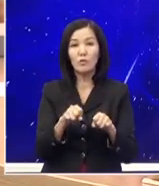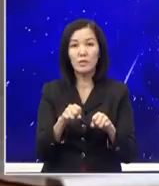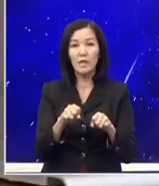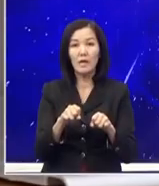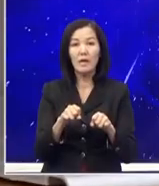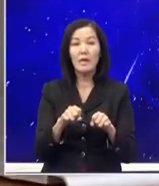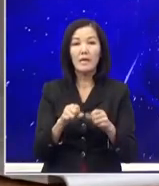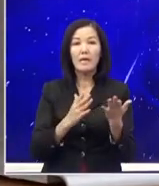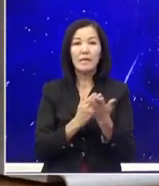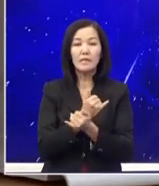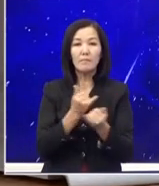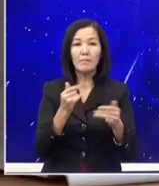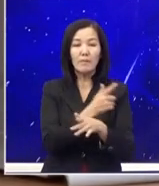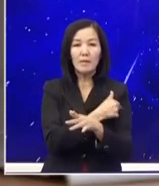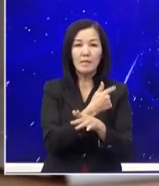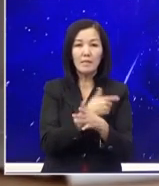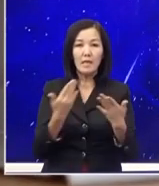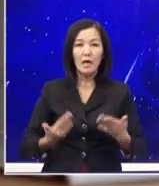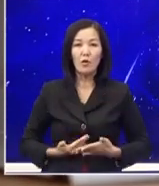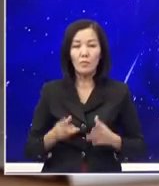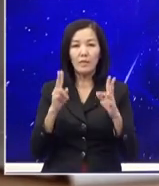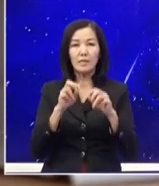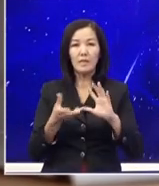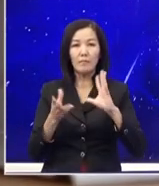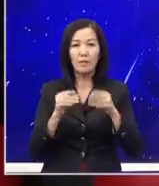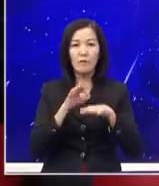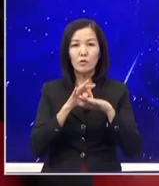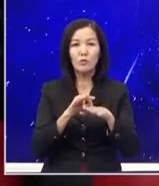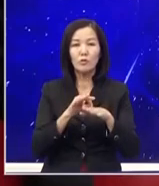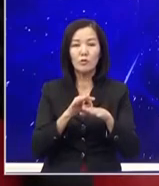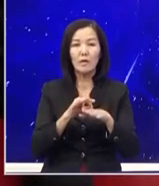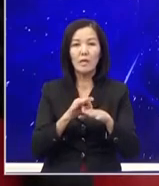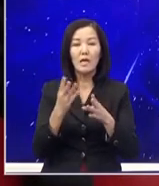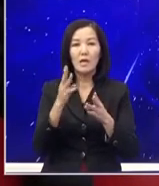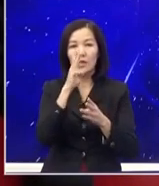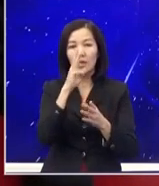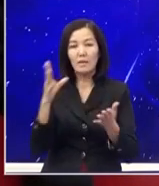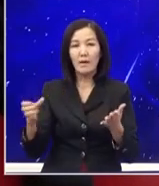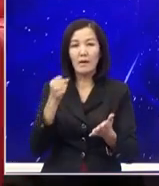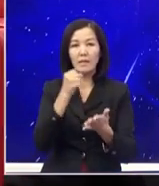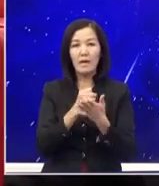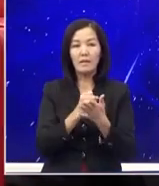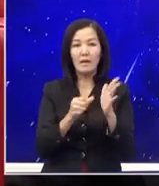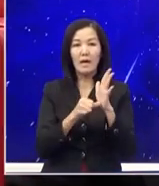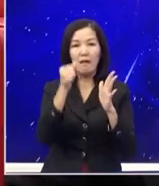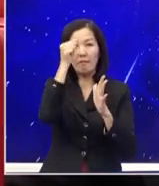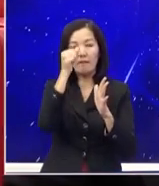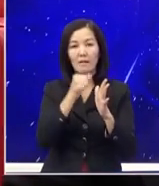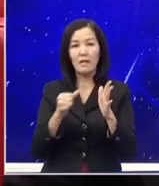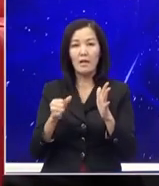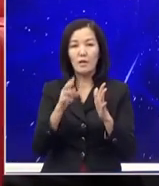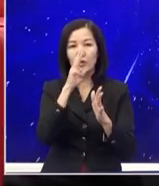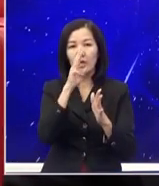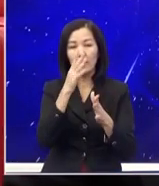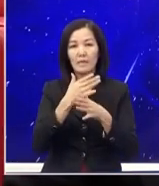арқылы оларға композиттік қызмет пен медициналық әлеуметтік сараптама жүргізу арқылы жәрдемақы тағайындалмақ. Соңғы 6 айда бұл